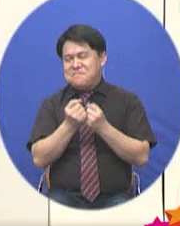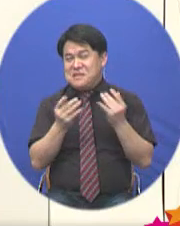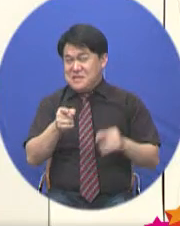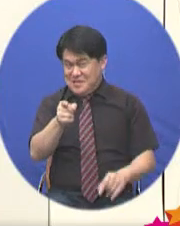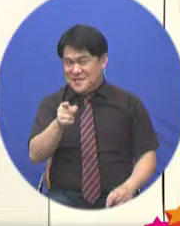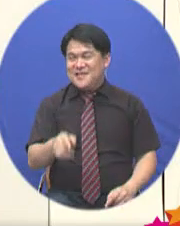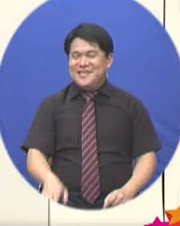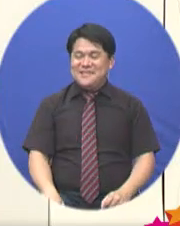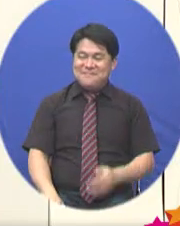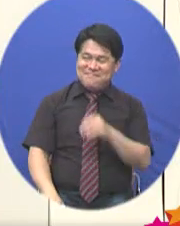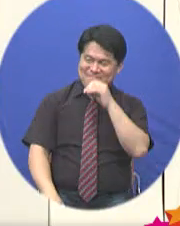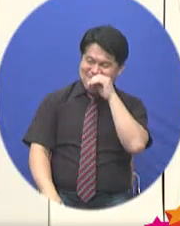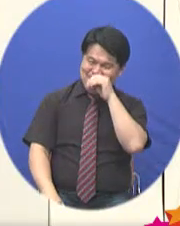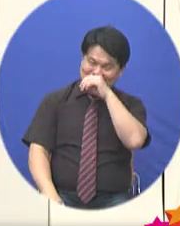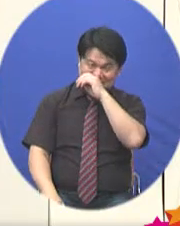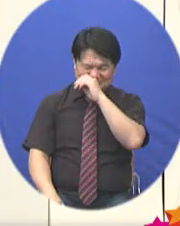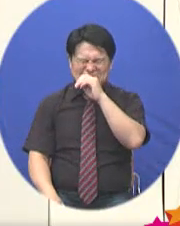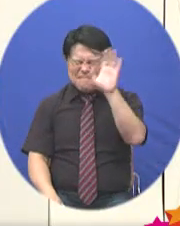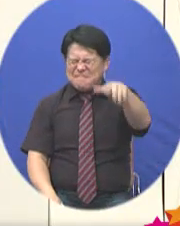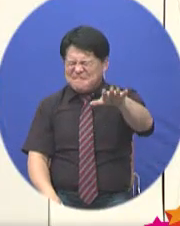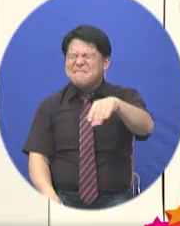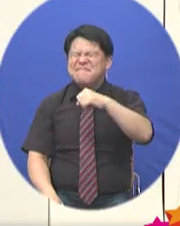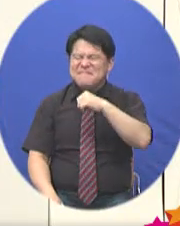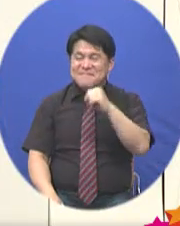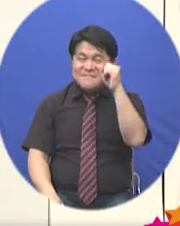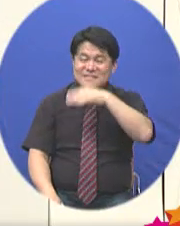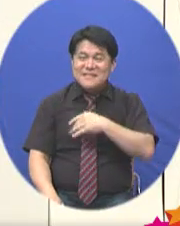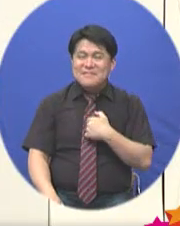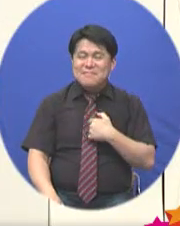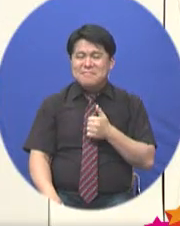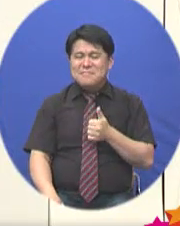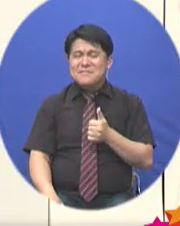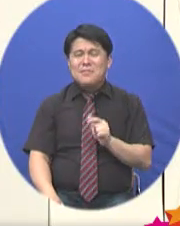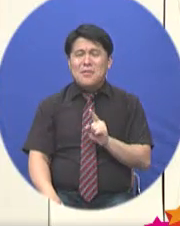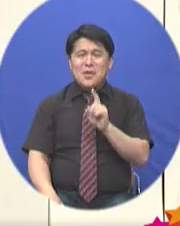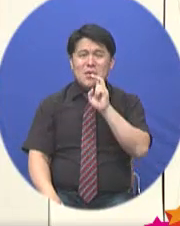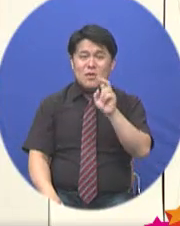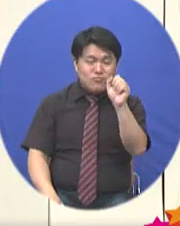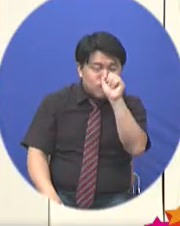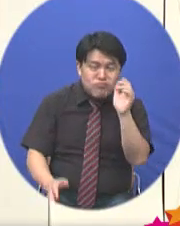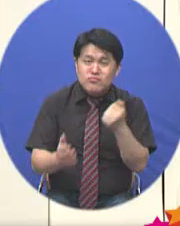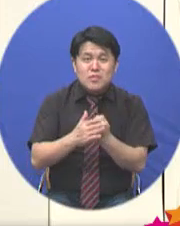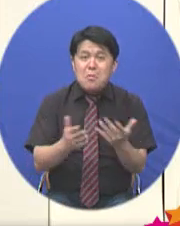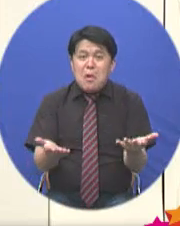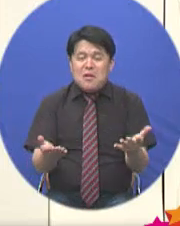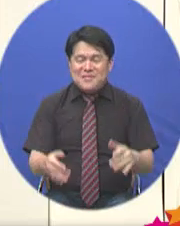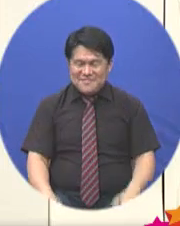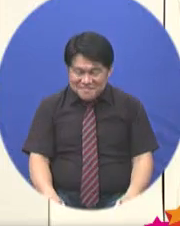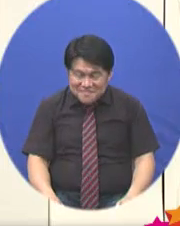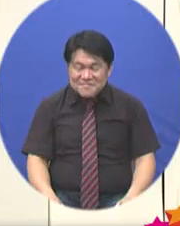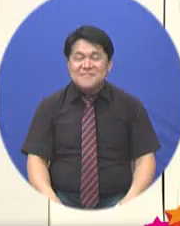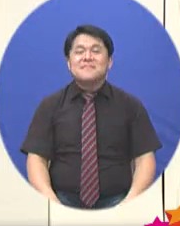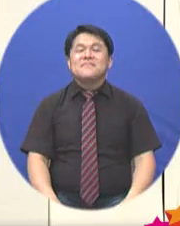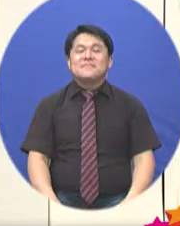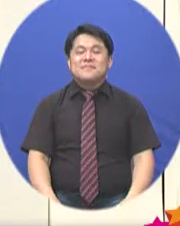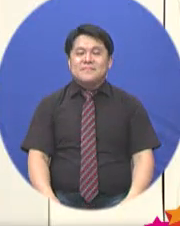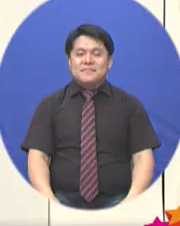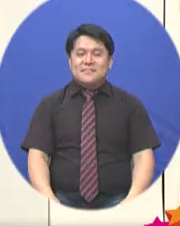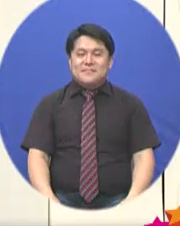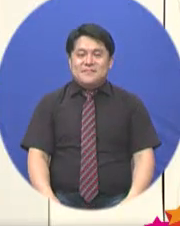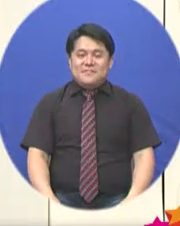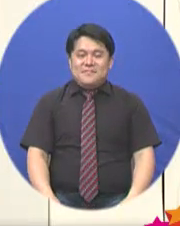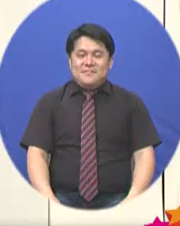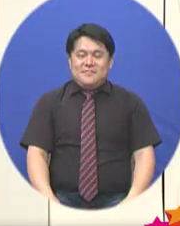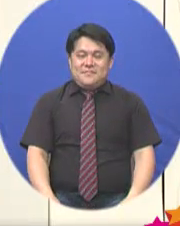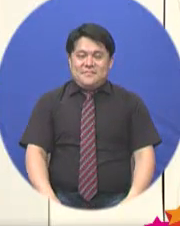예, 저 뭐 그렇다면 그렇고 그런데 뭐 어차피 사람인데 뭐 노래를 뭐. 좋아하니까 그러니까 좋아하겠죠.